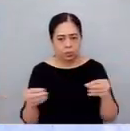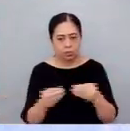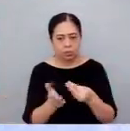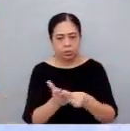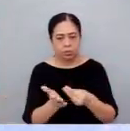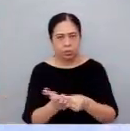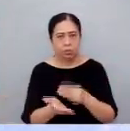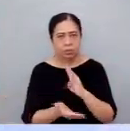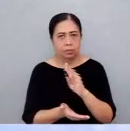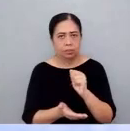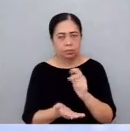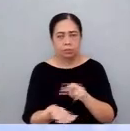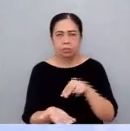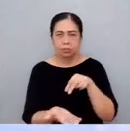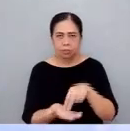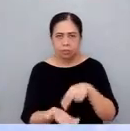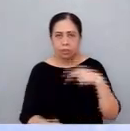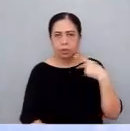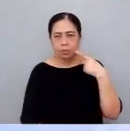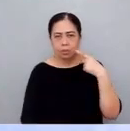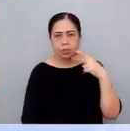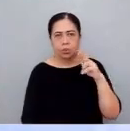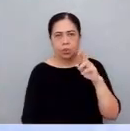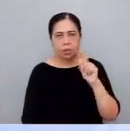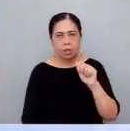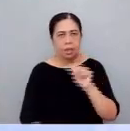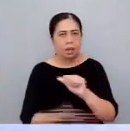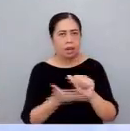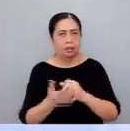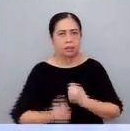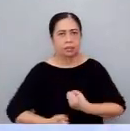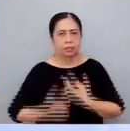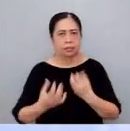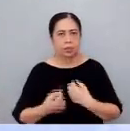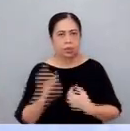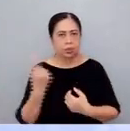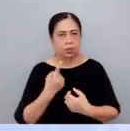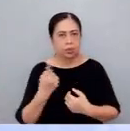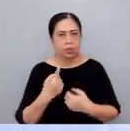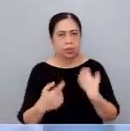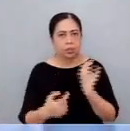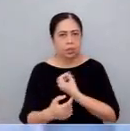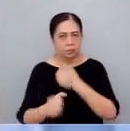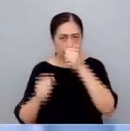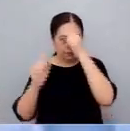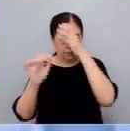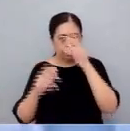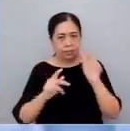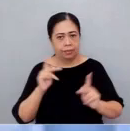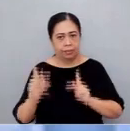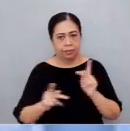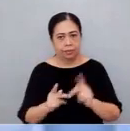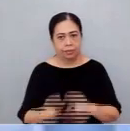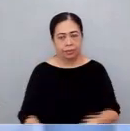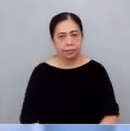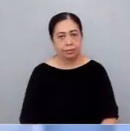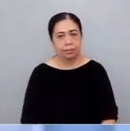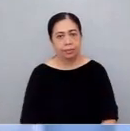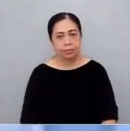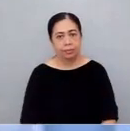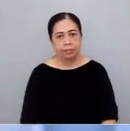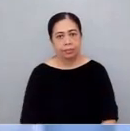namang nanindigan si Pura Luca Vega na art expression lang ang kanyang Ama Namin performance. The reception